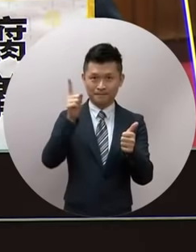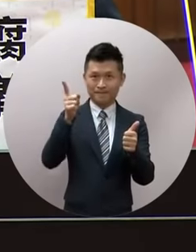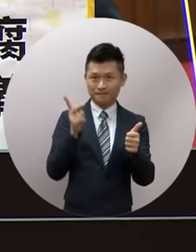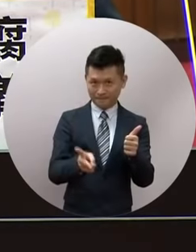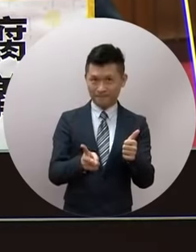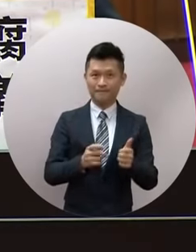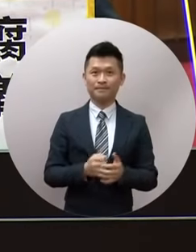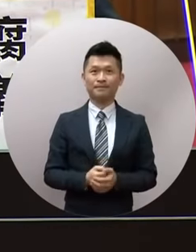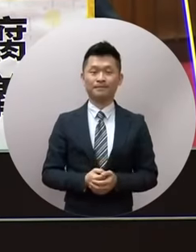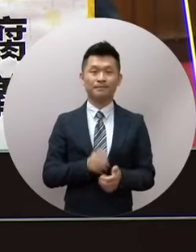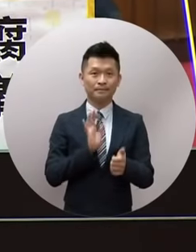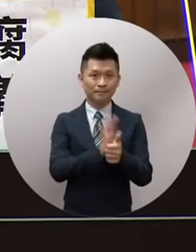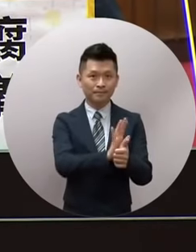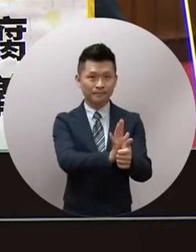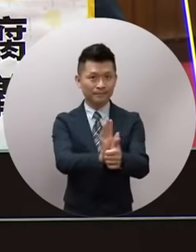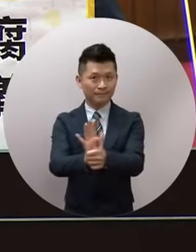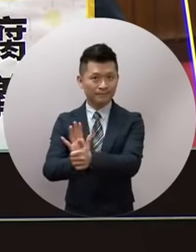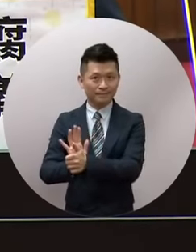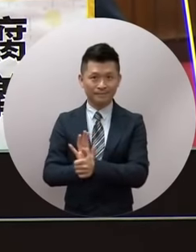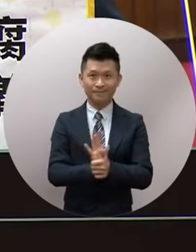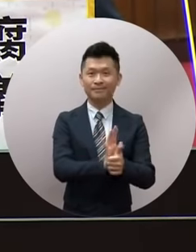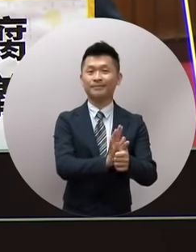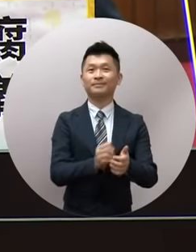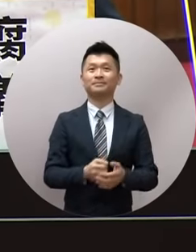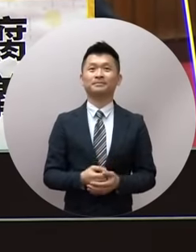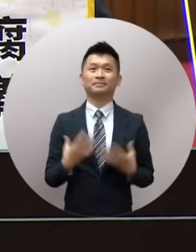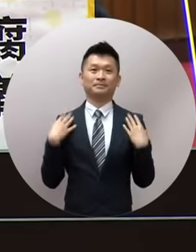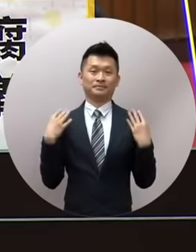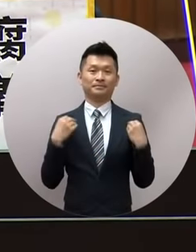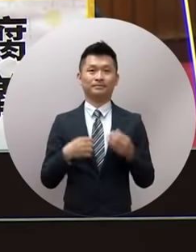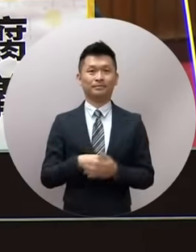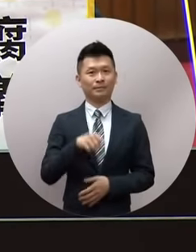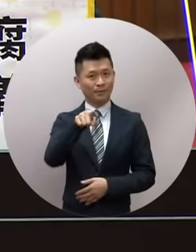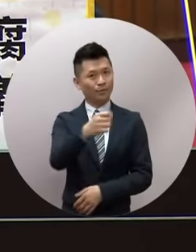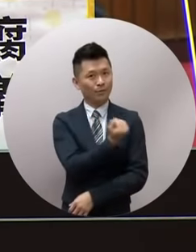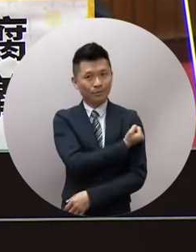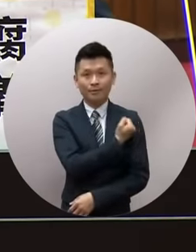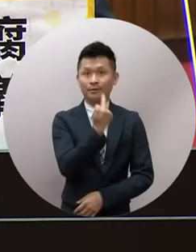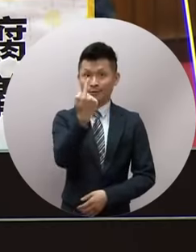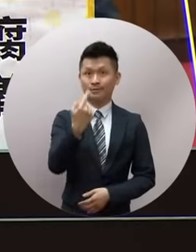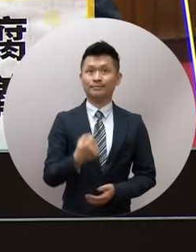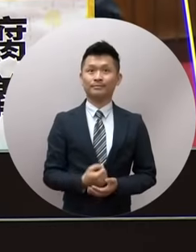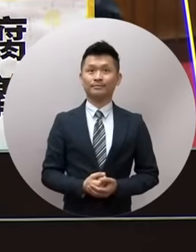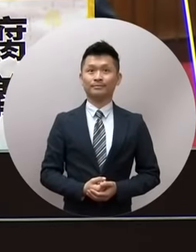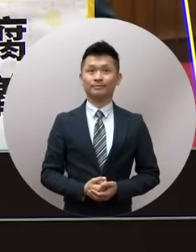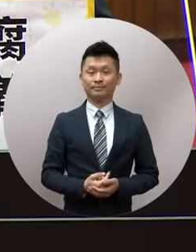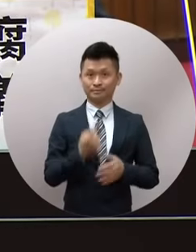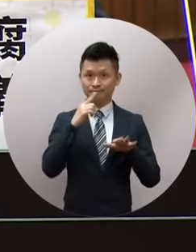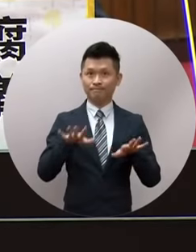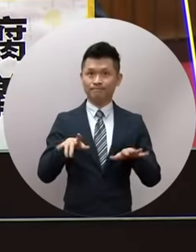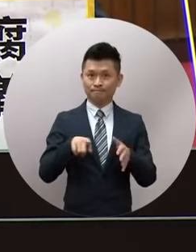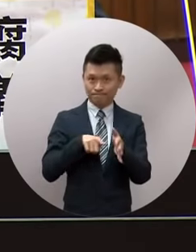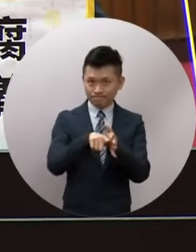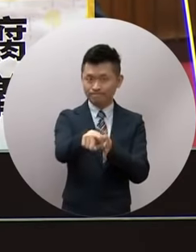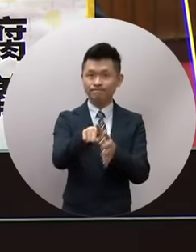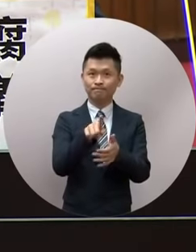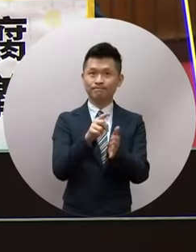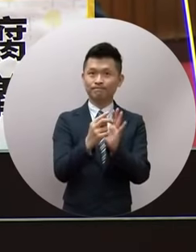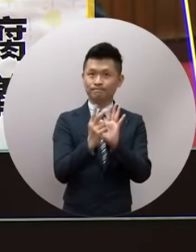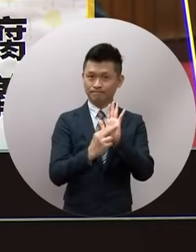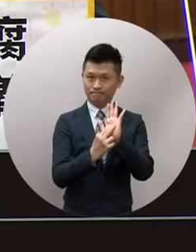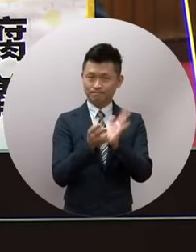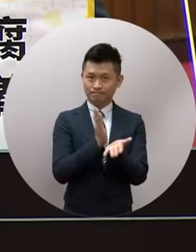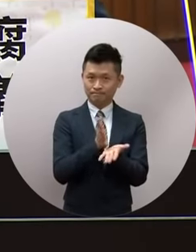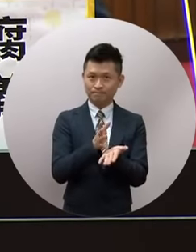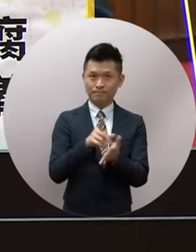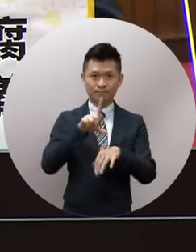队吼来为台湾打拼。我知道你很辛苦，我现在就这个进入我的主题啦，因为这时